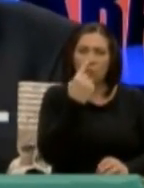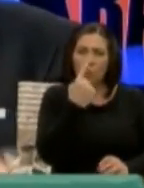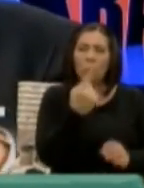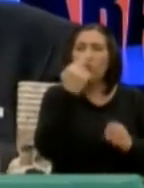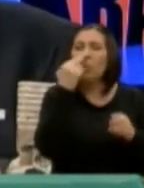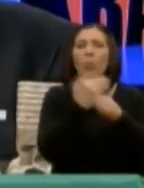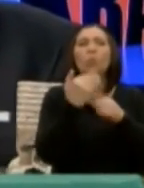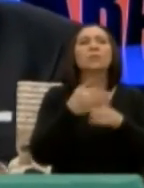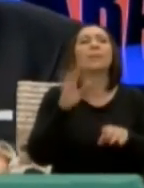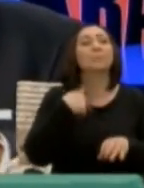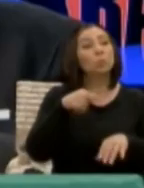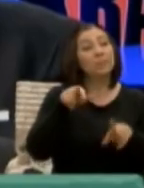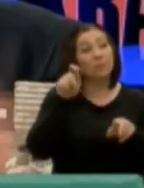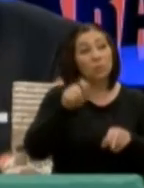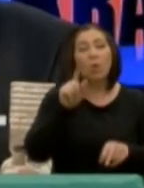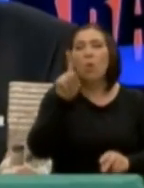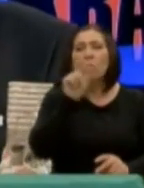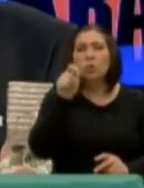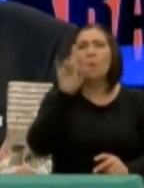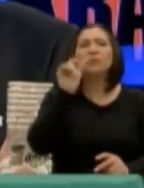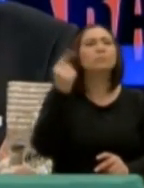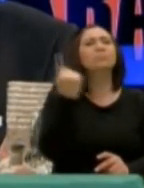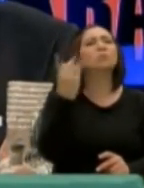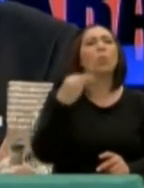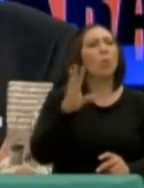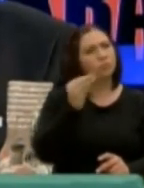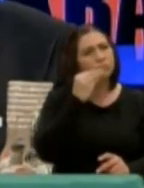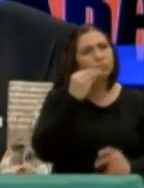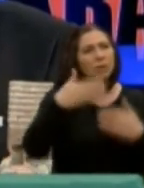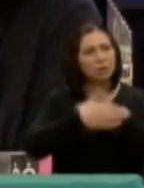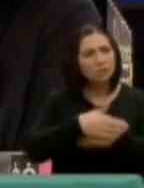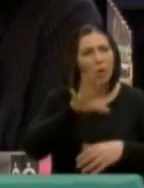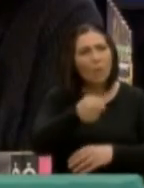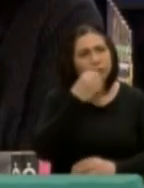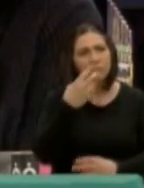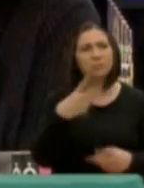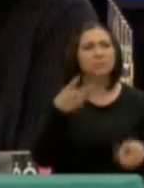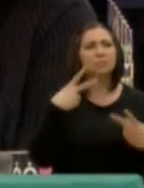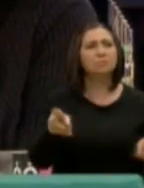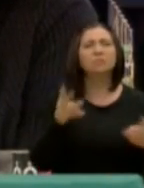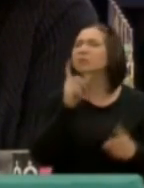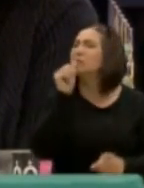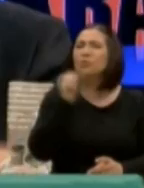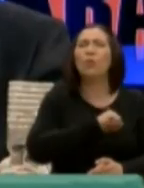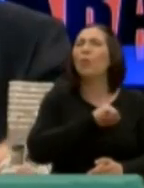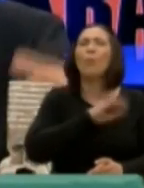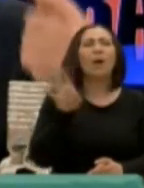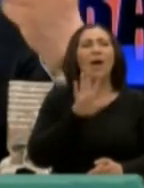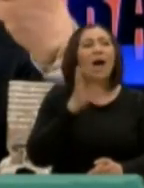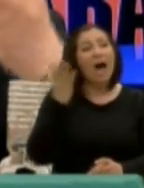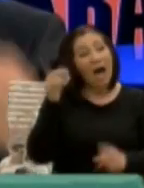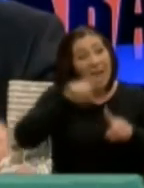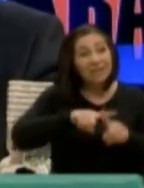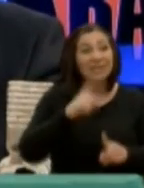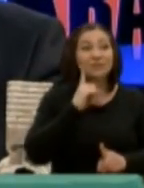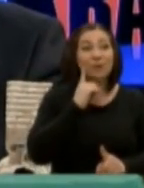Evet. Şimdi biz öyle yapıyoruz ve 10 gün 15 gün hiçbir şey olmuyor. Yani gece kalkıp dalınabilir. Yani dediğin gibi hiç korkma. Hatta dediğiniz gibi şekeri